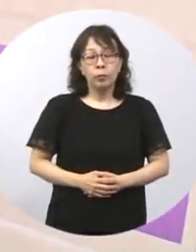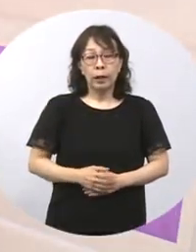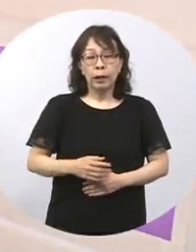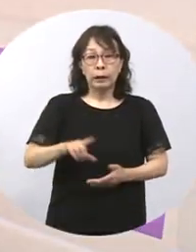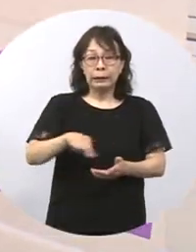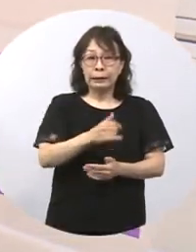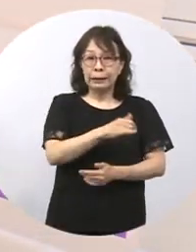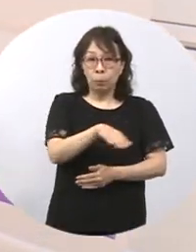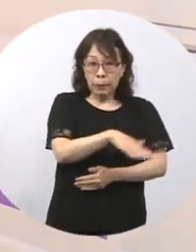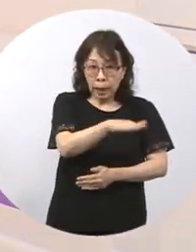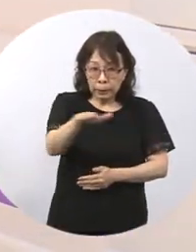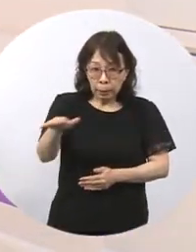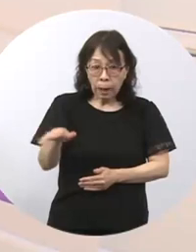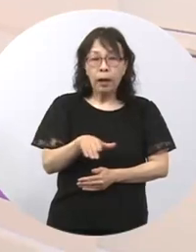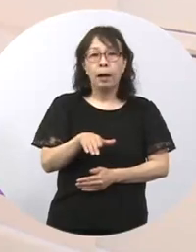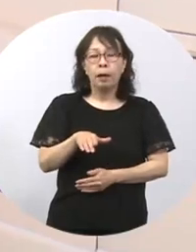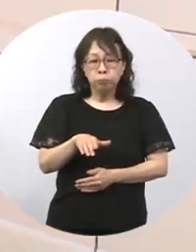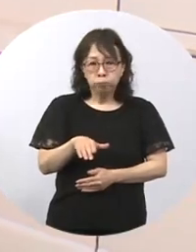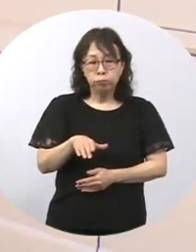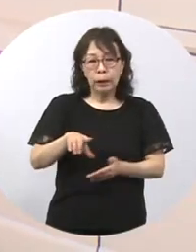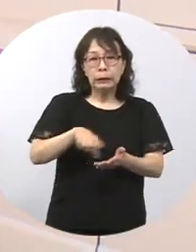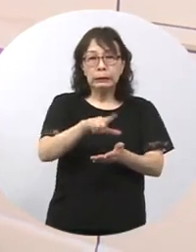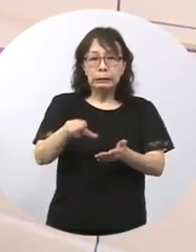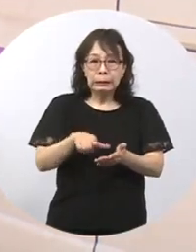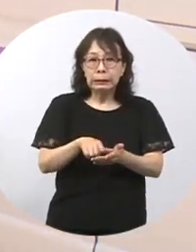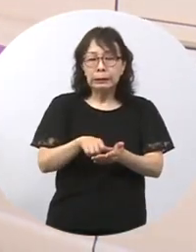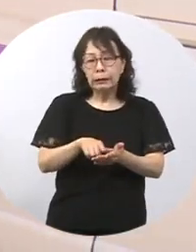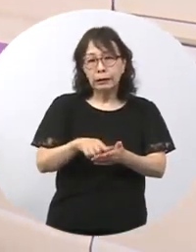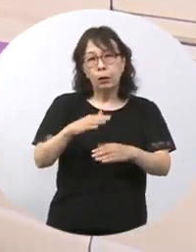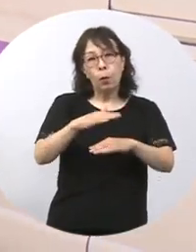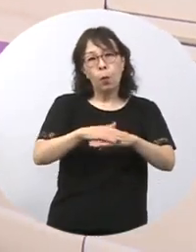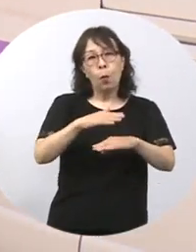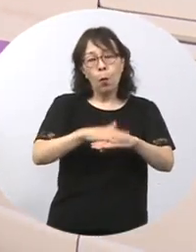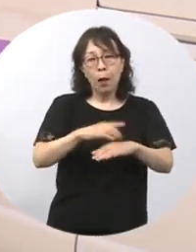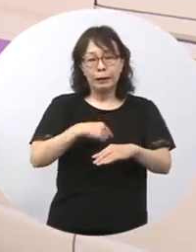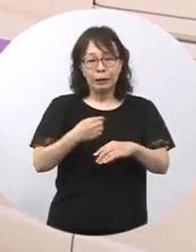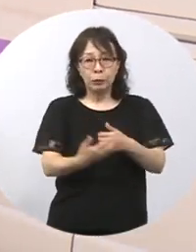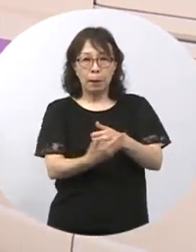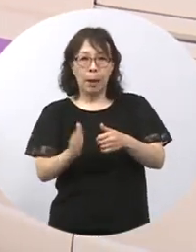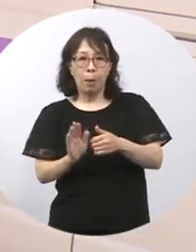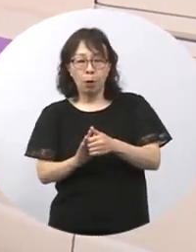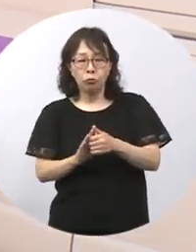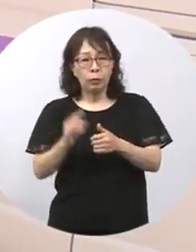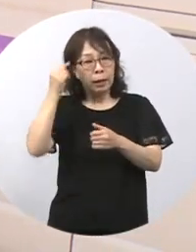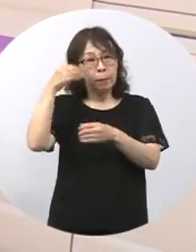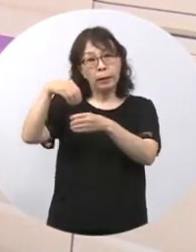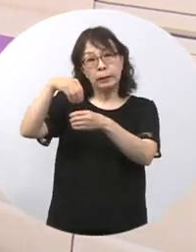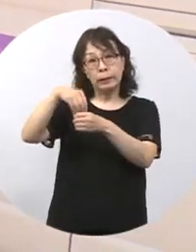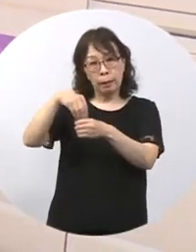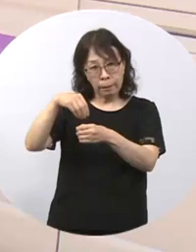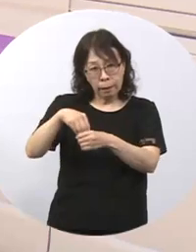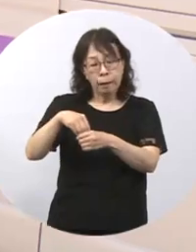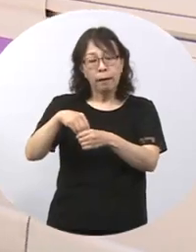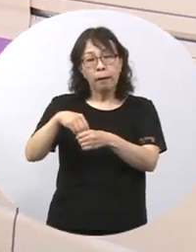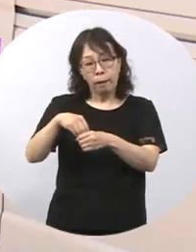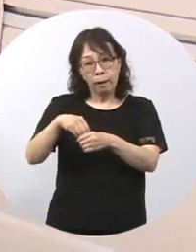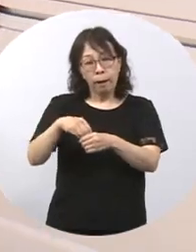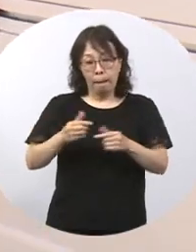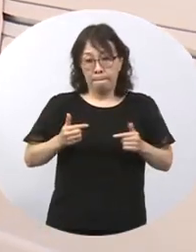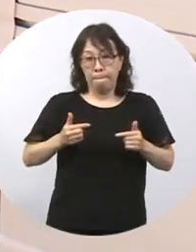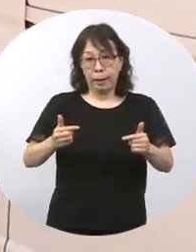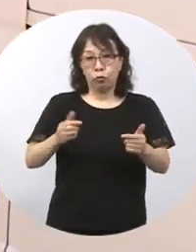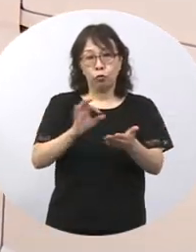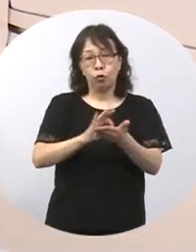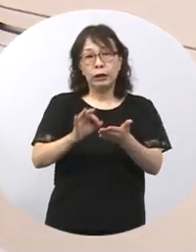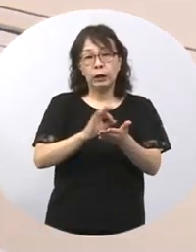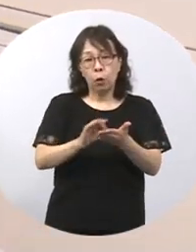地域の皆様におかれましては、地域の足は自分たちでも守っていくというような意識のもと、より公共交通の